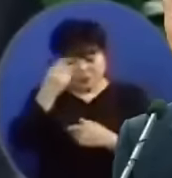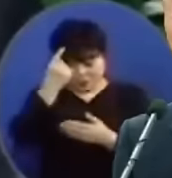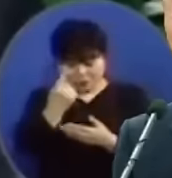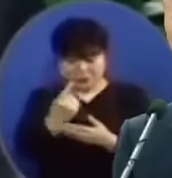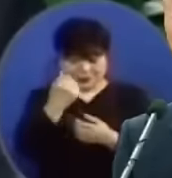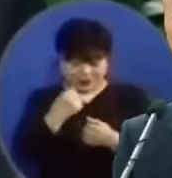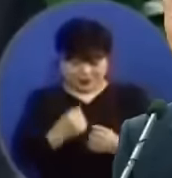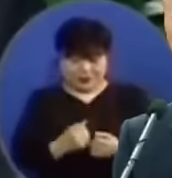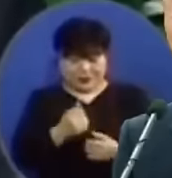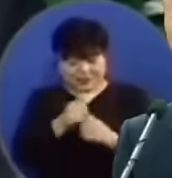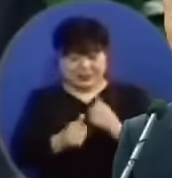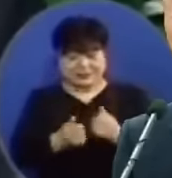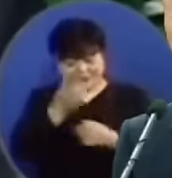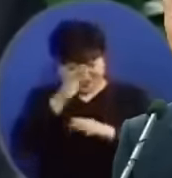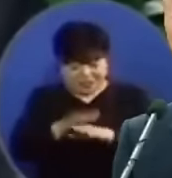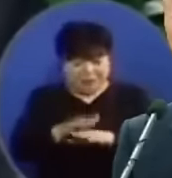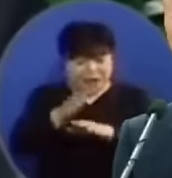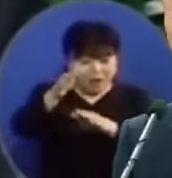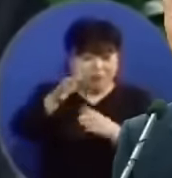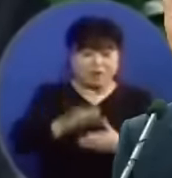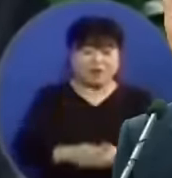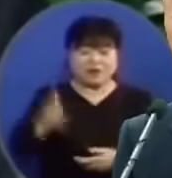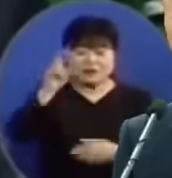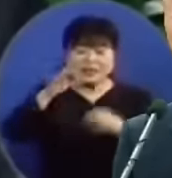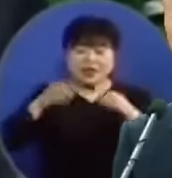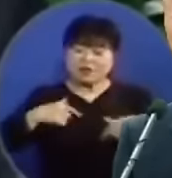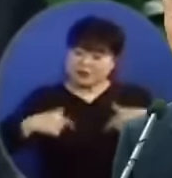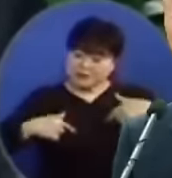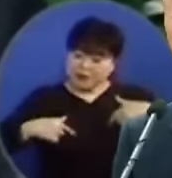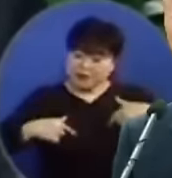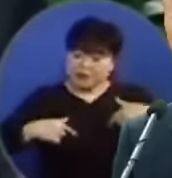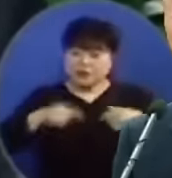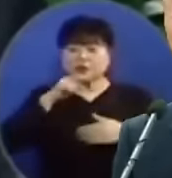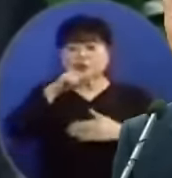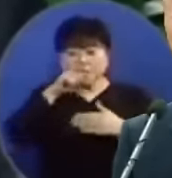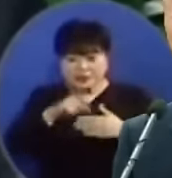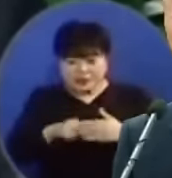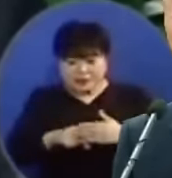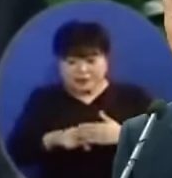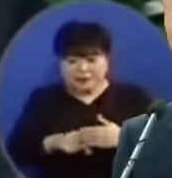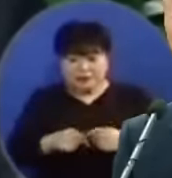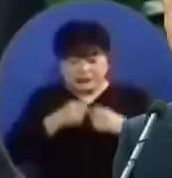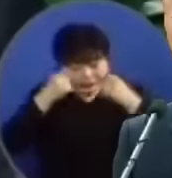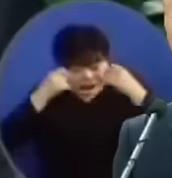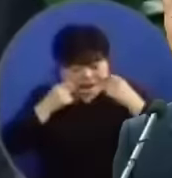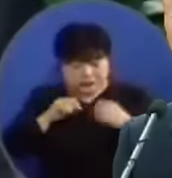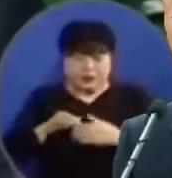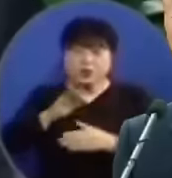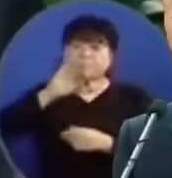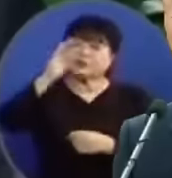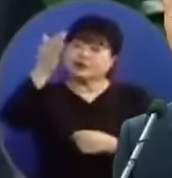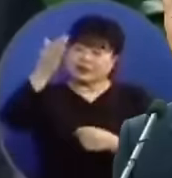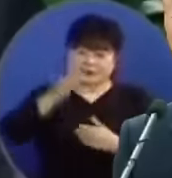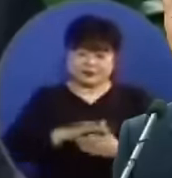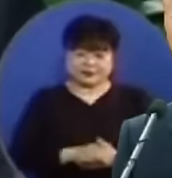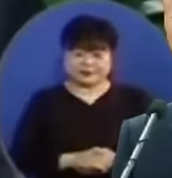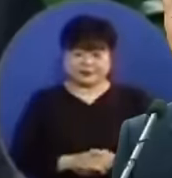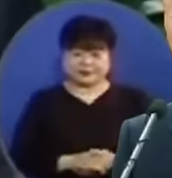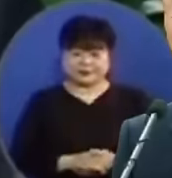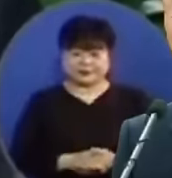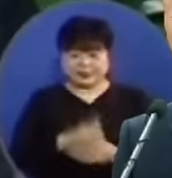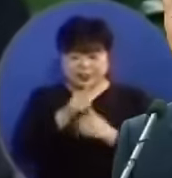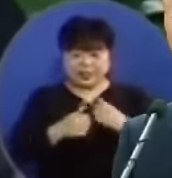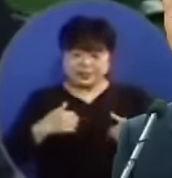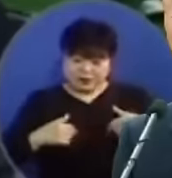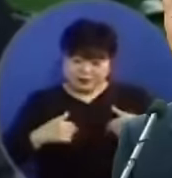모시고 하나님을 예배하고 찬양하고 기뻐하면 속에서 즐거움이 넘쳐나는 것입니다.